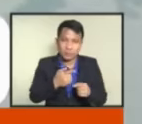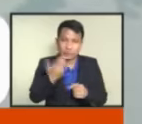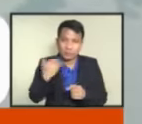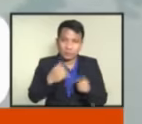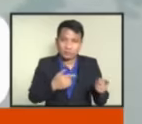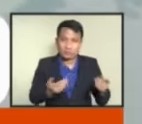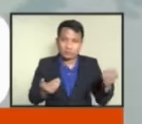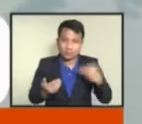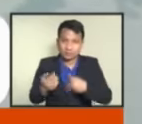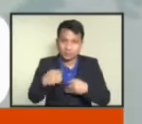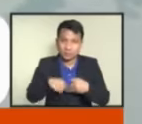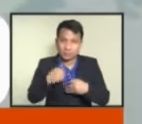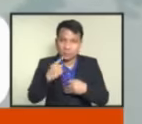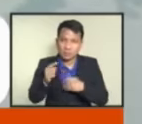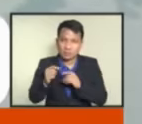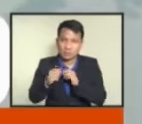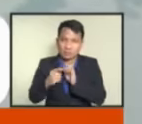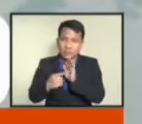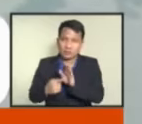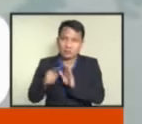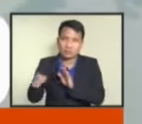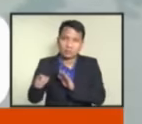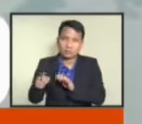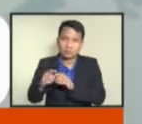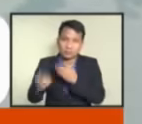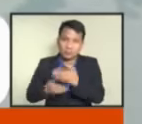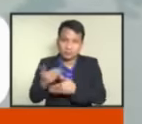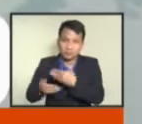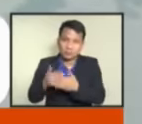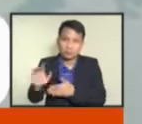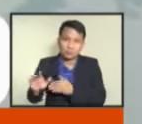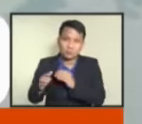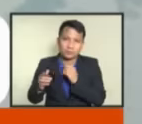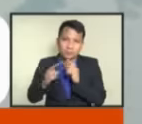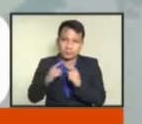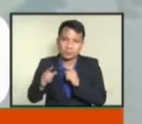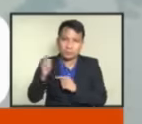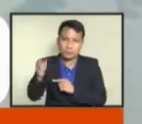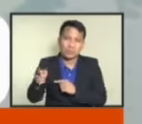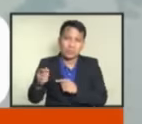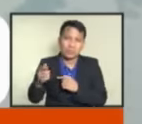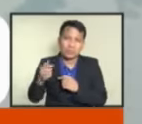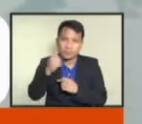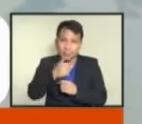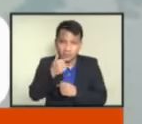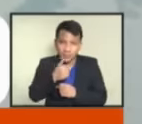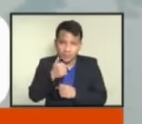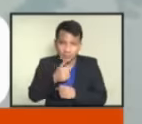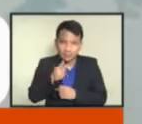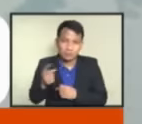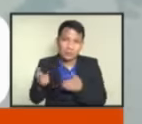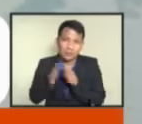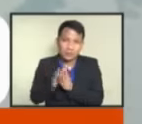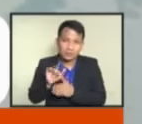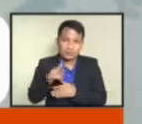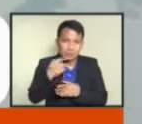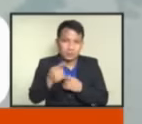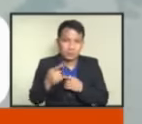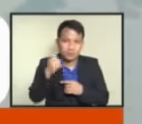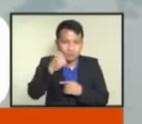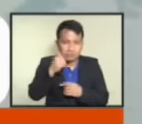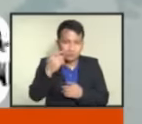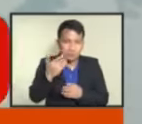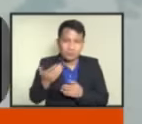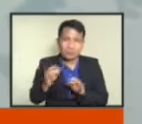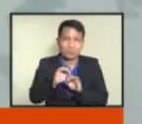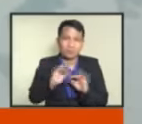amin. Lumapit po siya para po magpasis nga po sa amin na makausap nga po yung babae. Kaso po, nung time na po